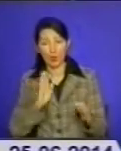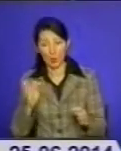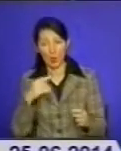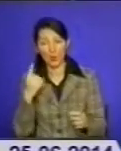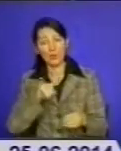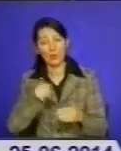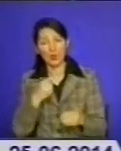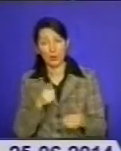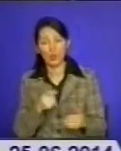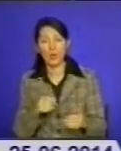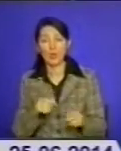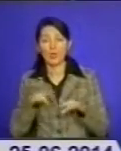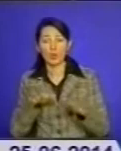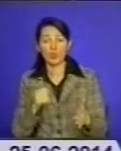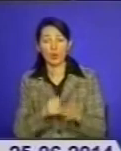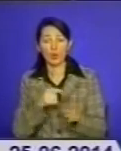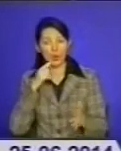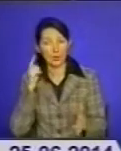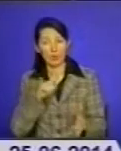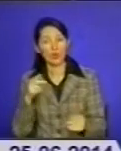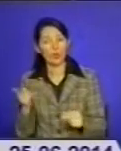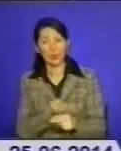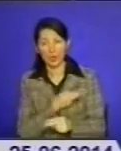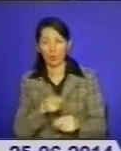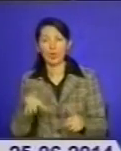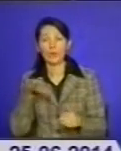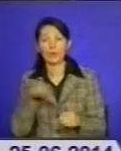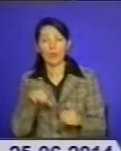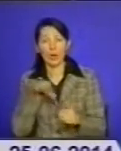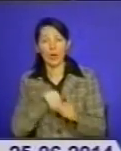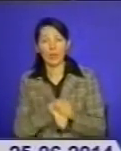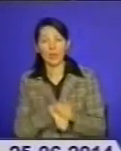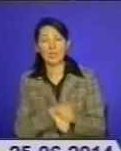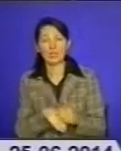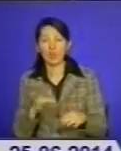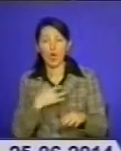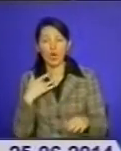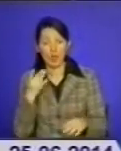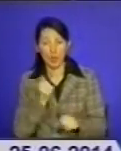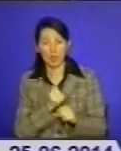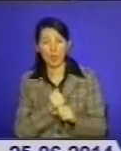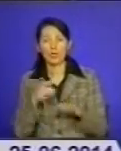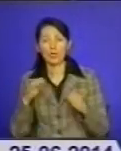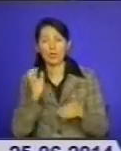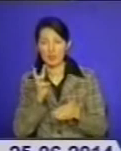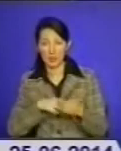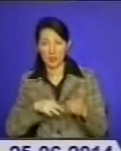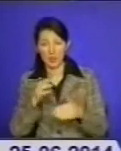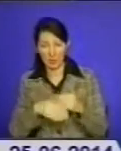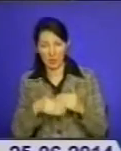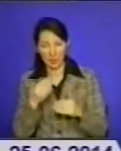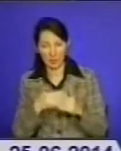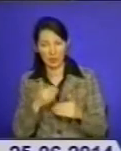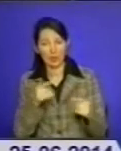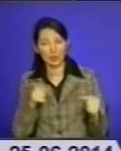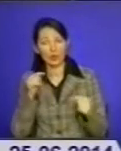уникнути запровадження жорстких санкцій проти основних секторів російської економіки. І президент України Петро Порошенко під